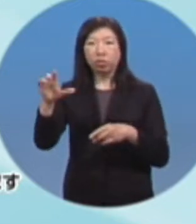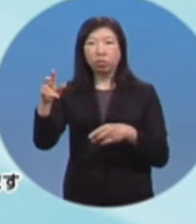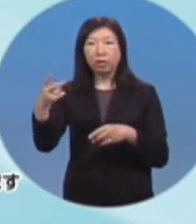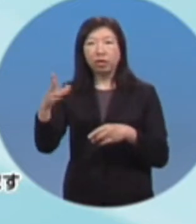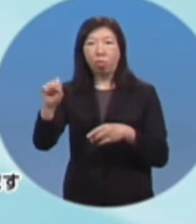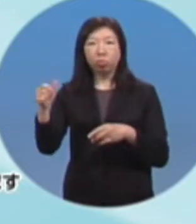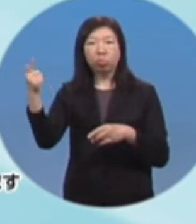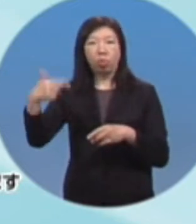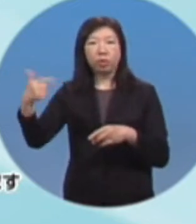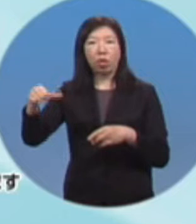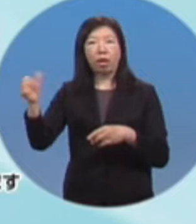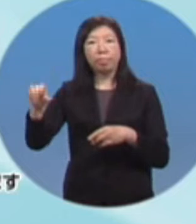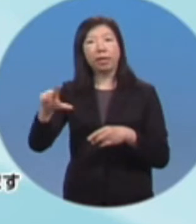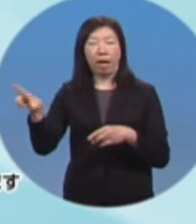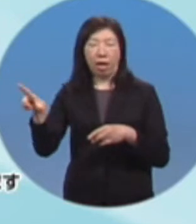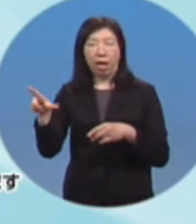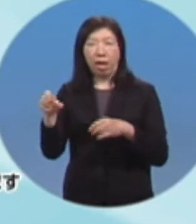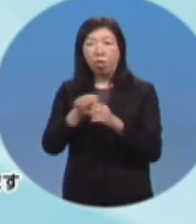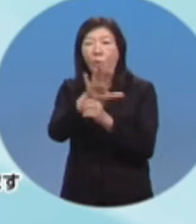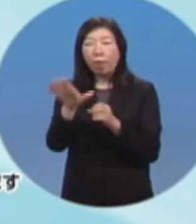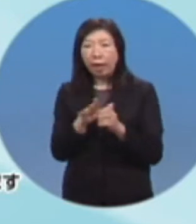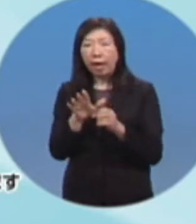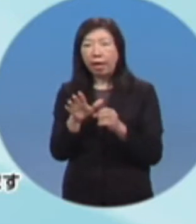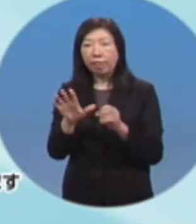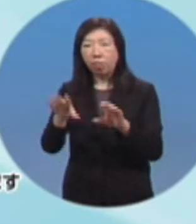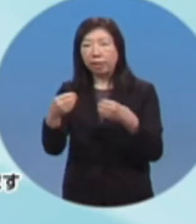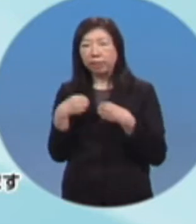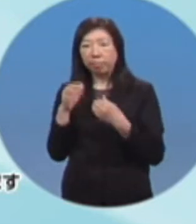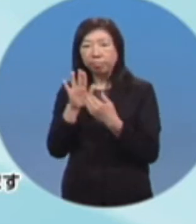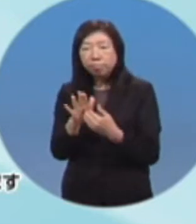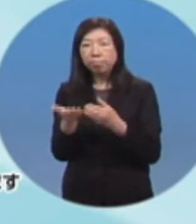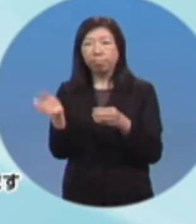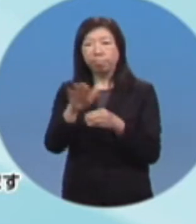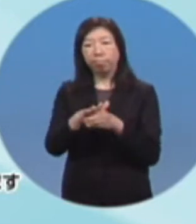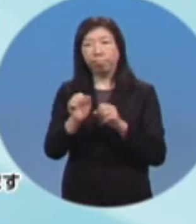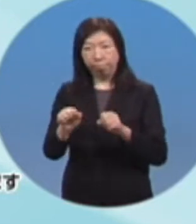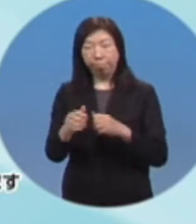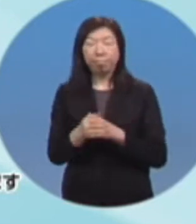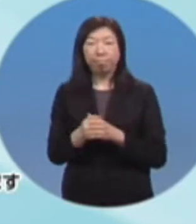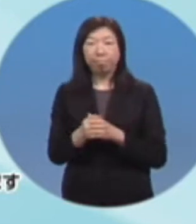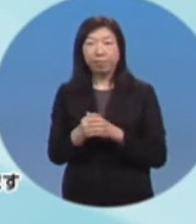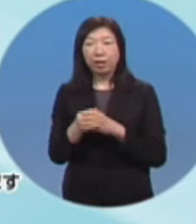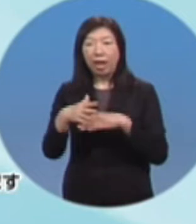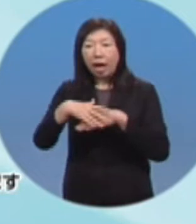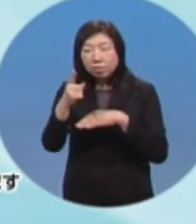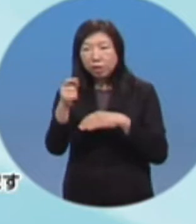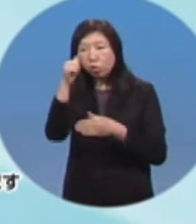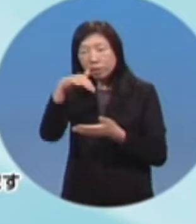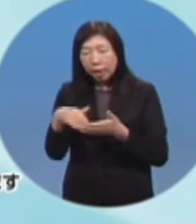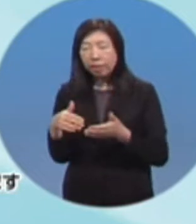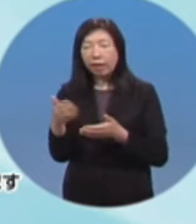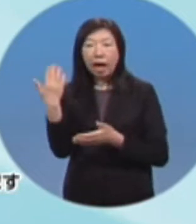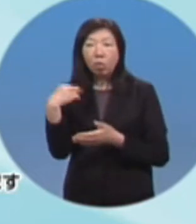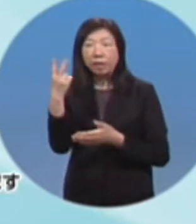6500万円となり、新型コロナウイルス感染症対策も盛り込まれています。当初予算としては過去